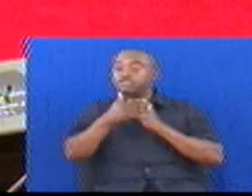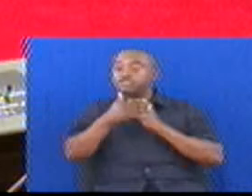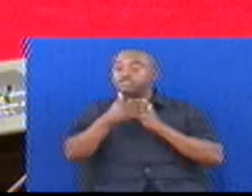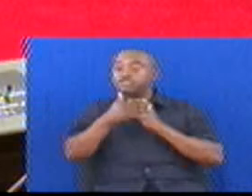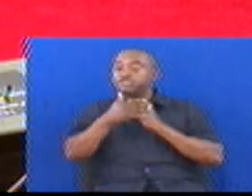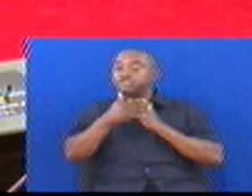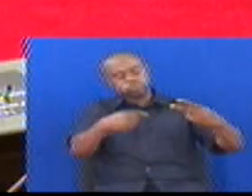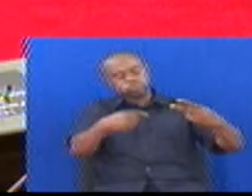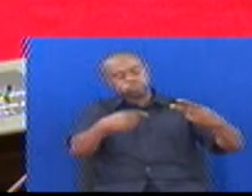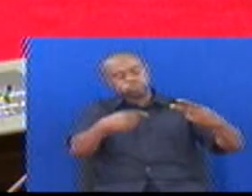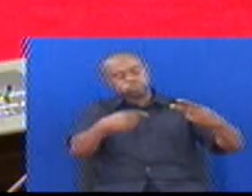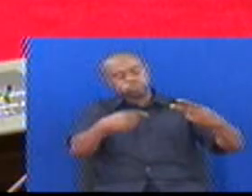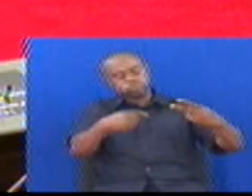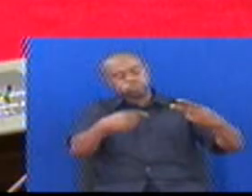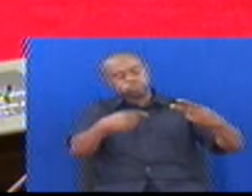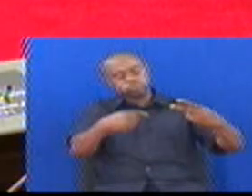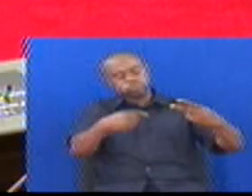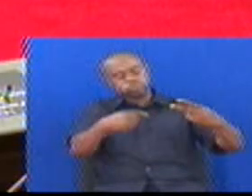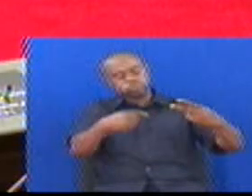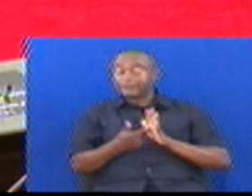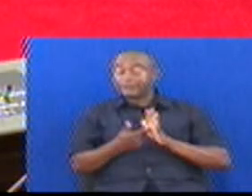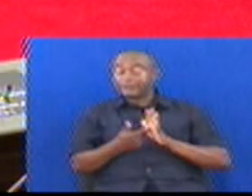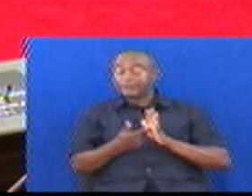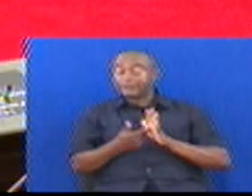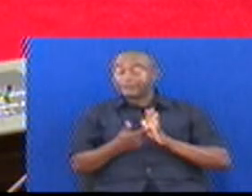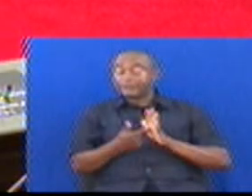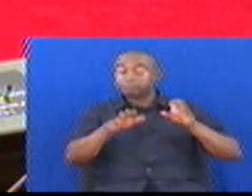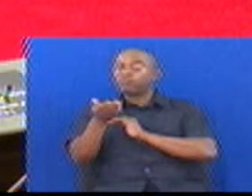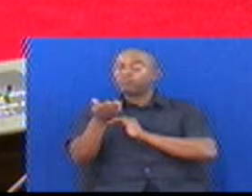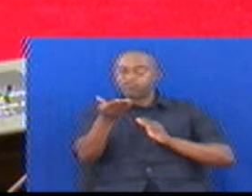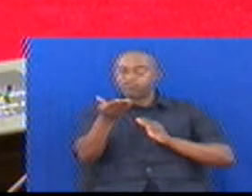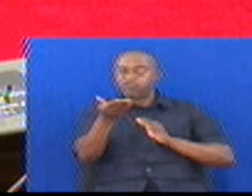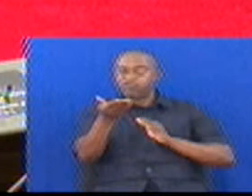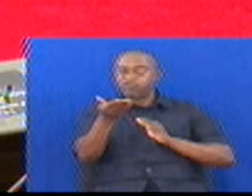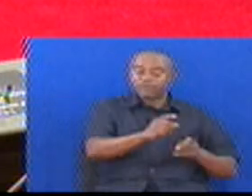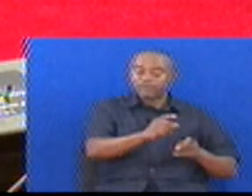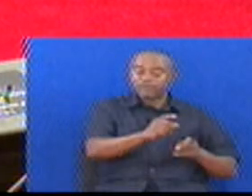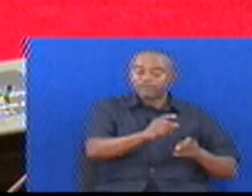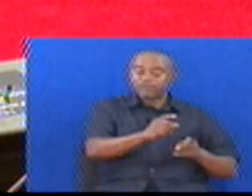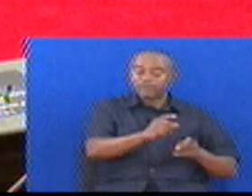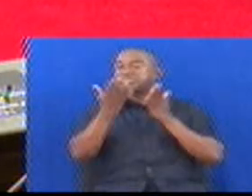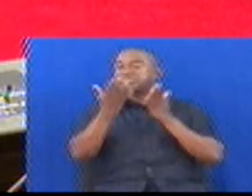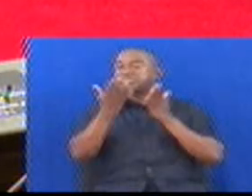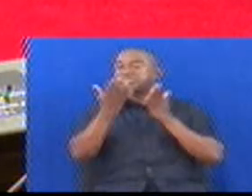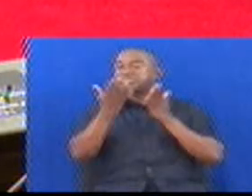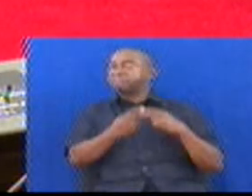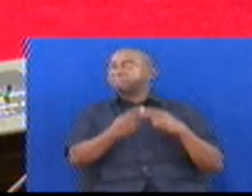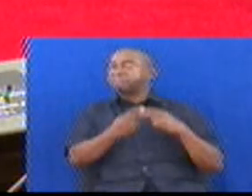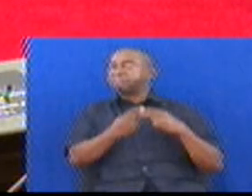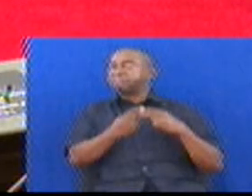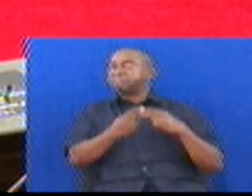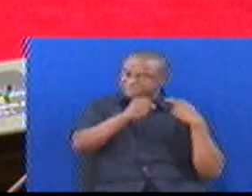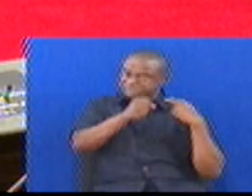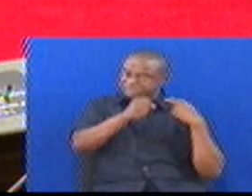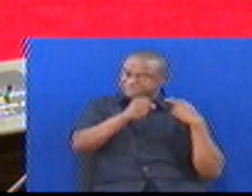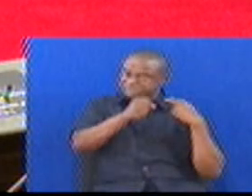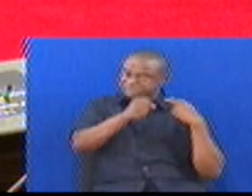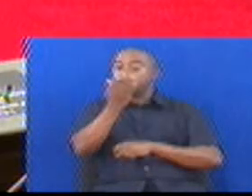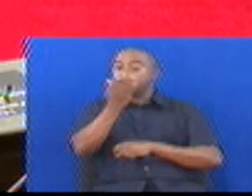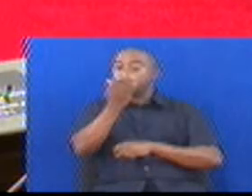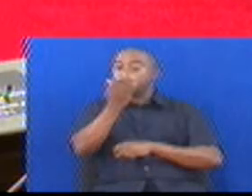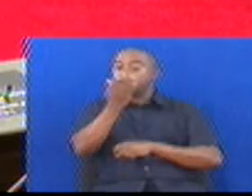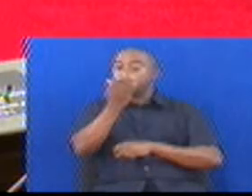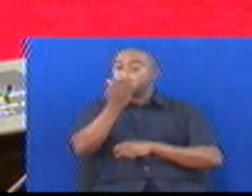na changamoto zifuatazo: kasi kubwa ya maambukizi kwa raia, sekta ya afya kukabiliwa na jukumu la ziada la kuhudumia